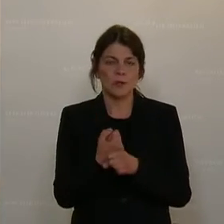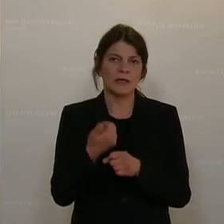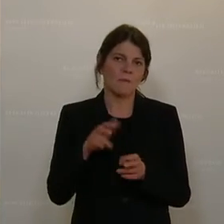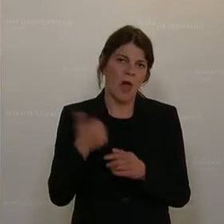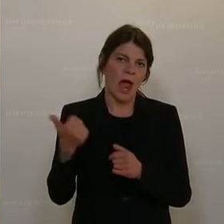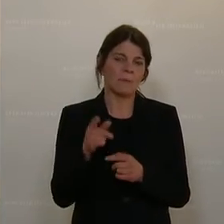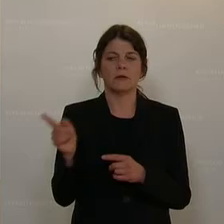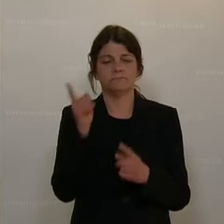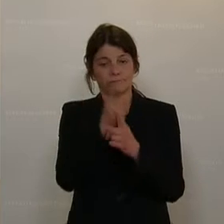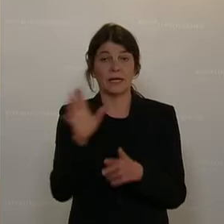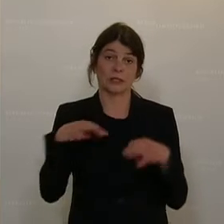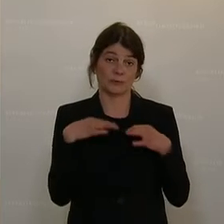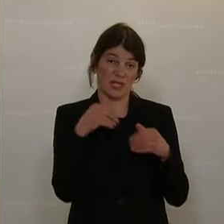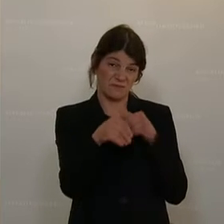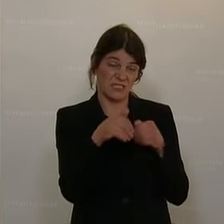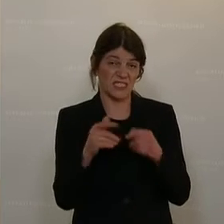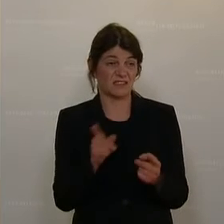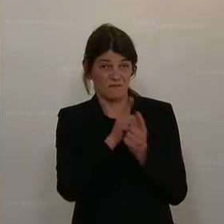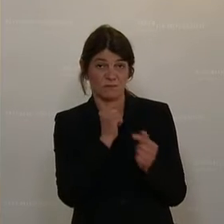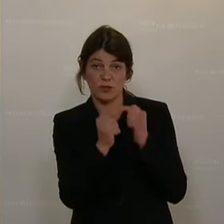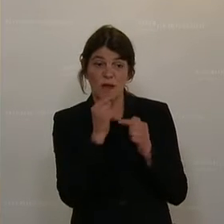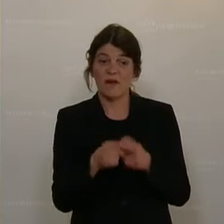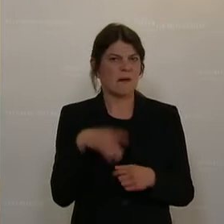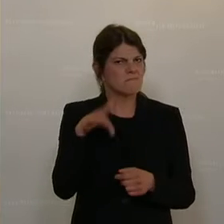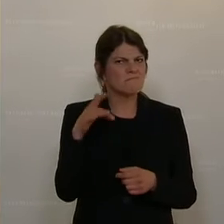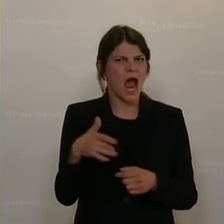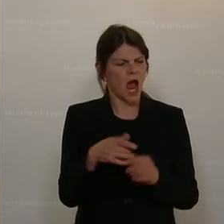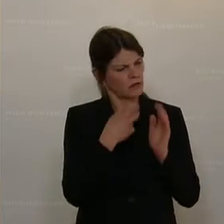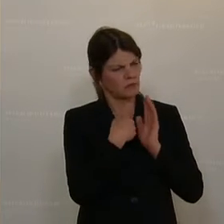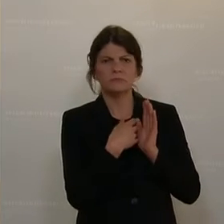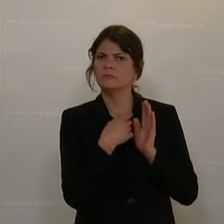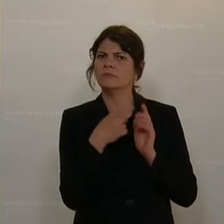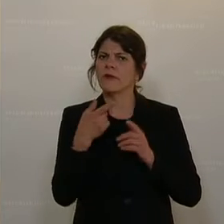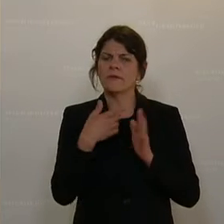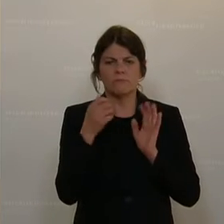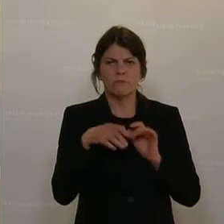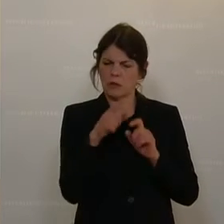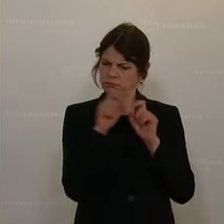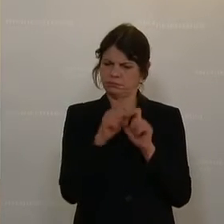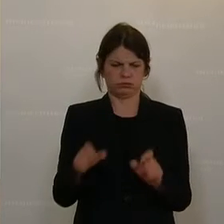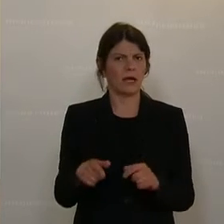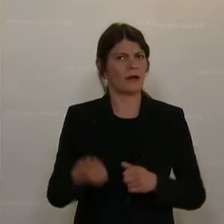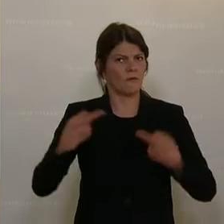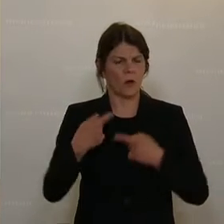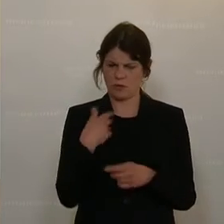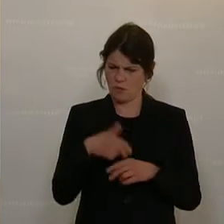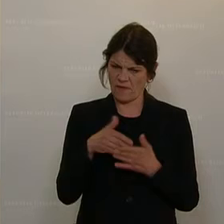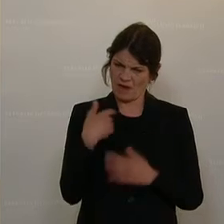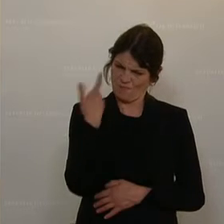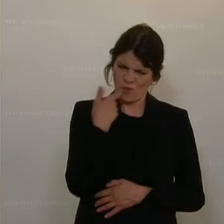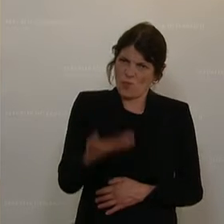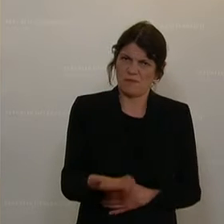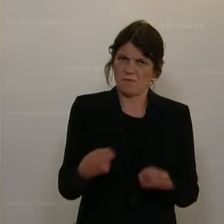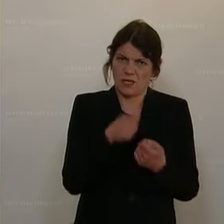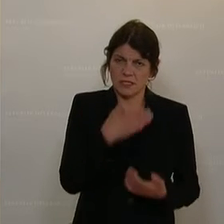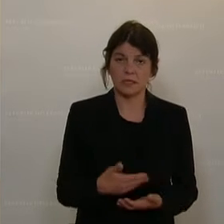Ihrem Gesundheitsminister, denn gewisse Passagen sorgen nach wie vor in der aktuellen Verordnung für Verwunderung. Ich freue